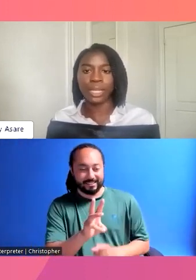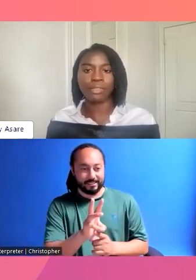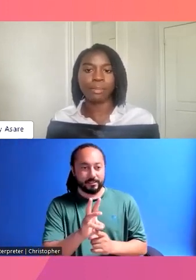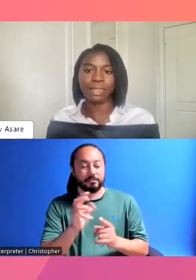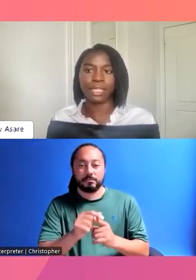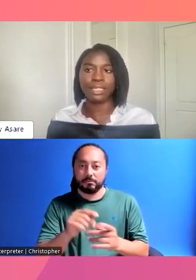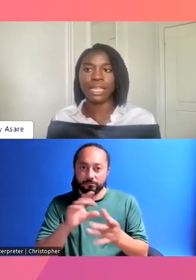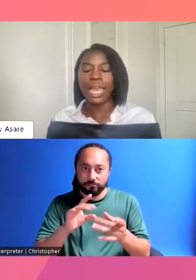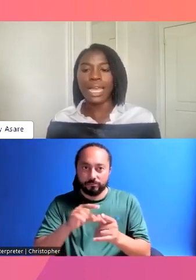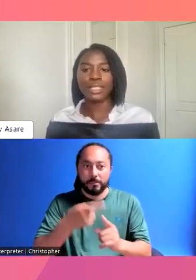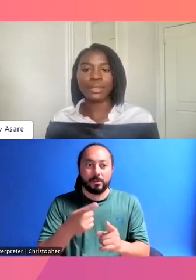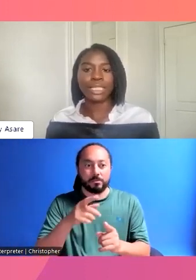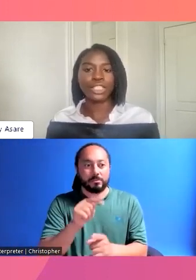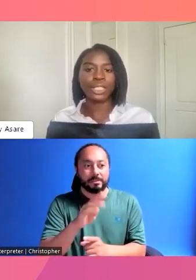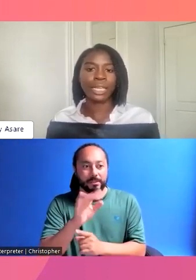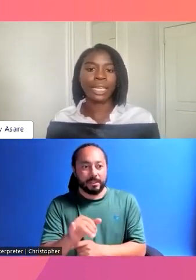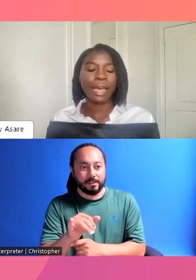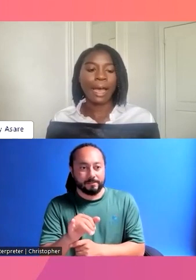de traumatismes cérébraux.